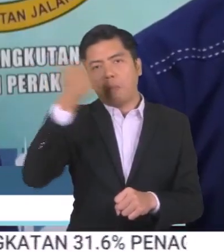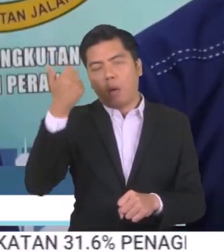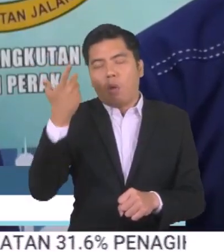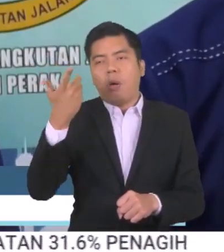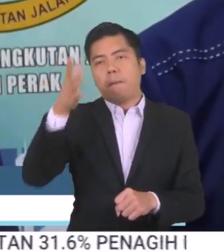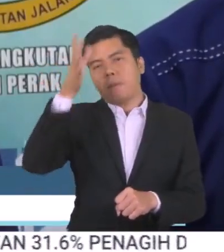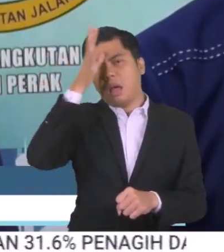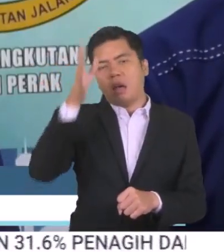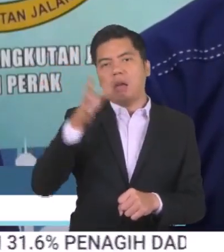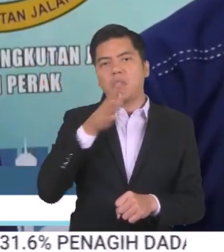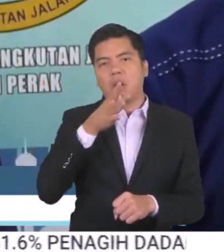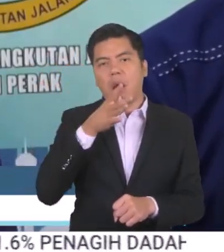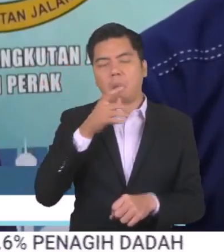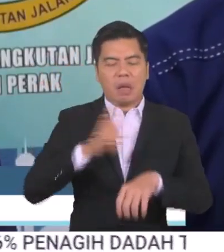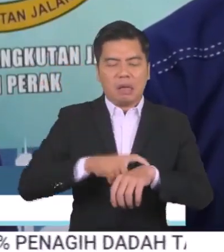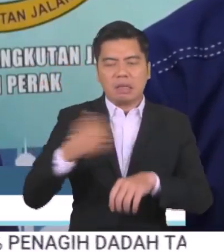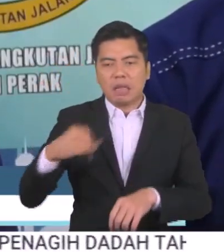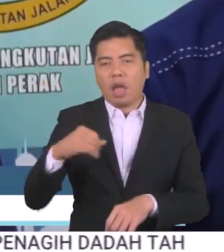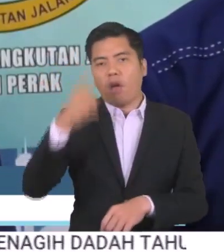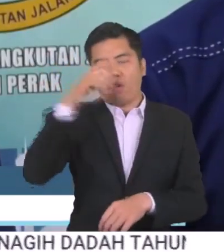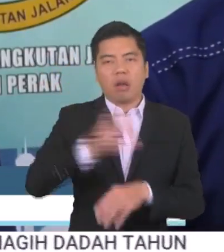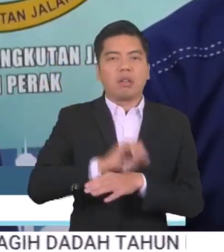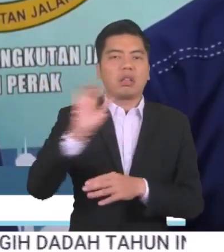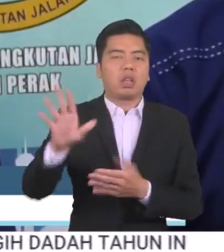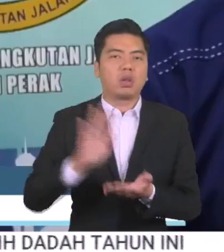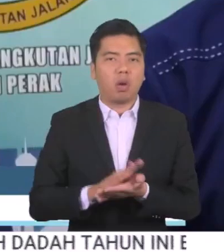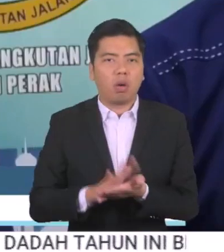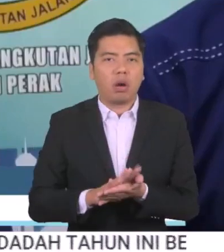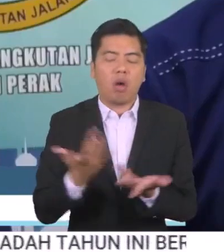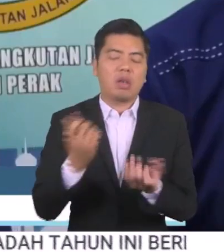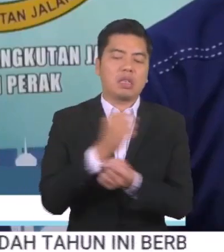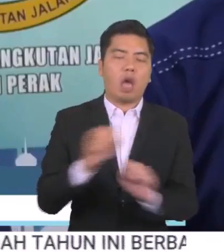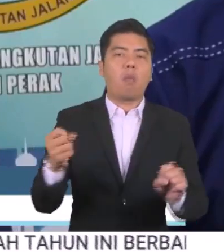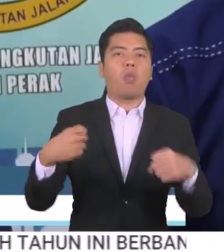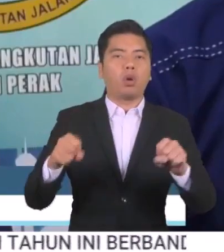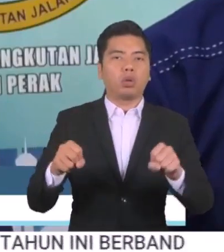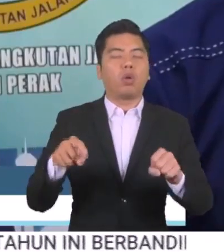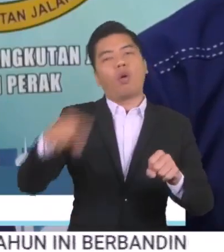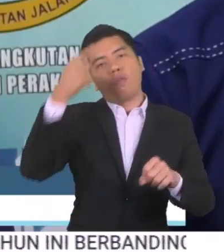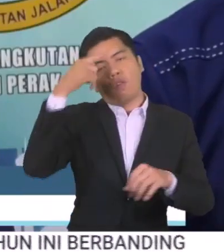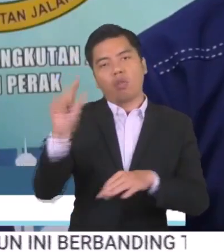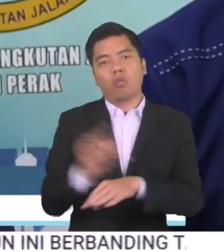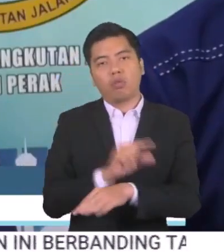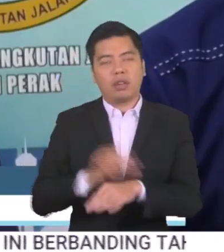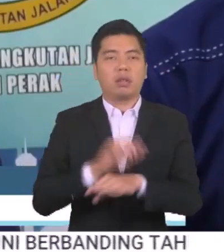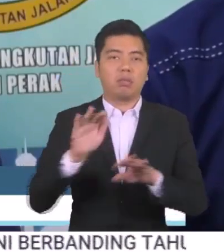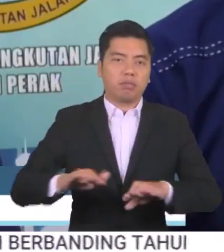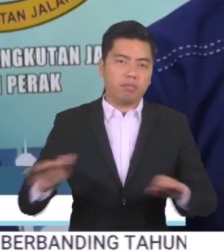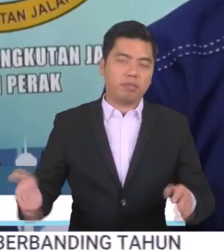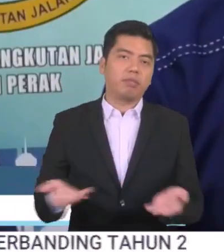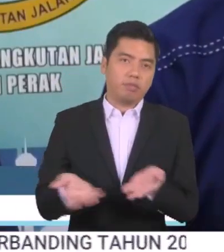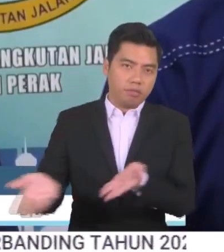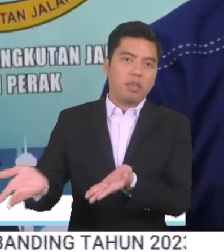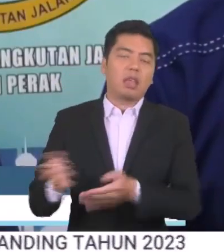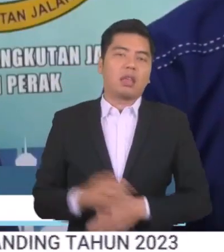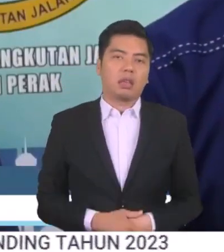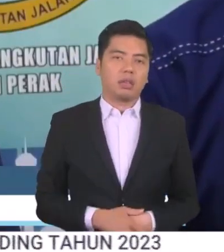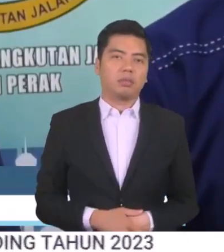yang tidak mempunyai masa untuk menghantar anak-anak ke sekolah. Jadi mereka menyediakan motosikal tersebut kepada anak-anak mereka.